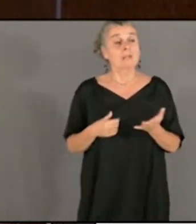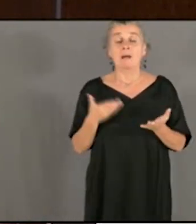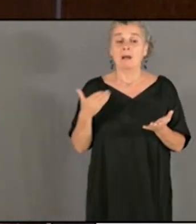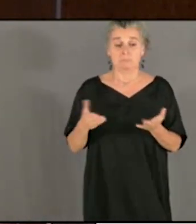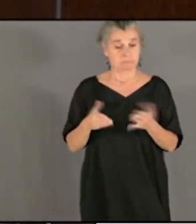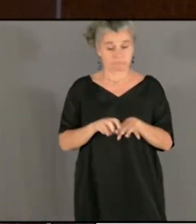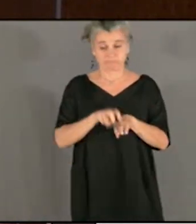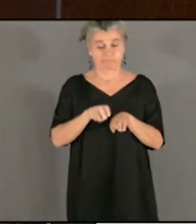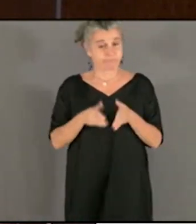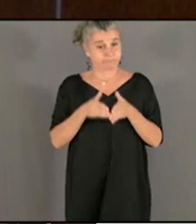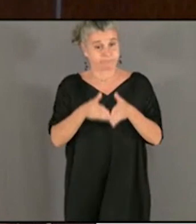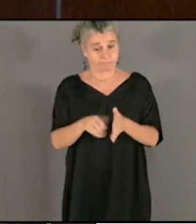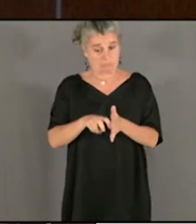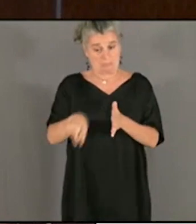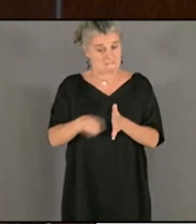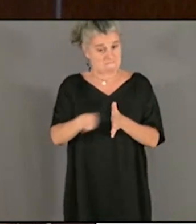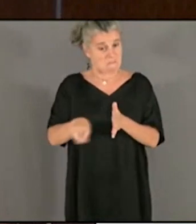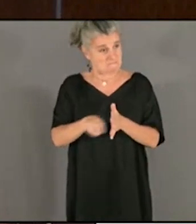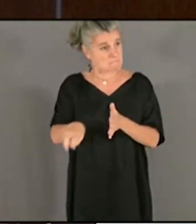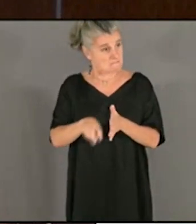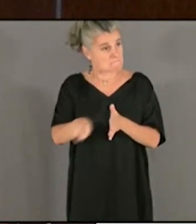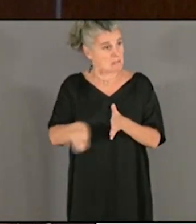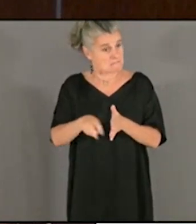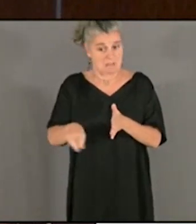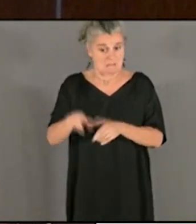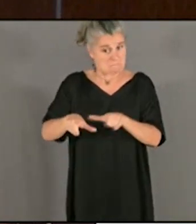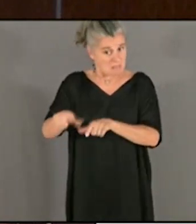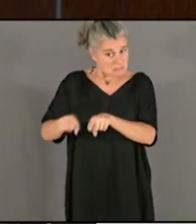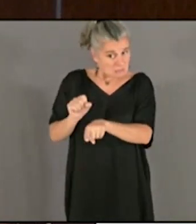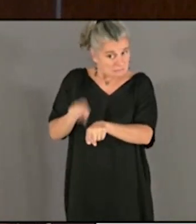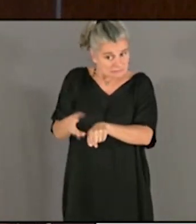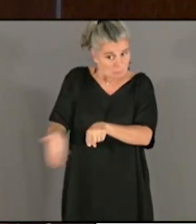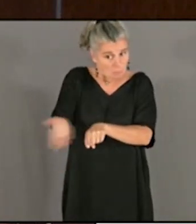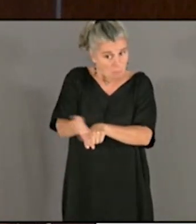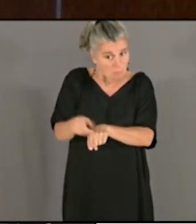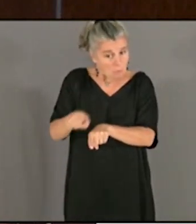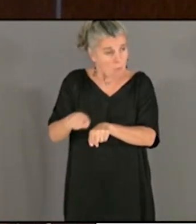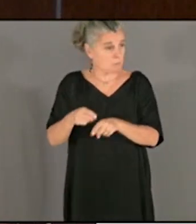clandestins. Eh bien, le maire de Marseille